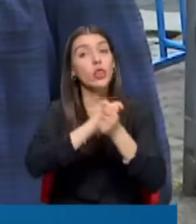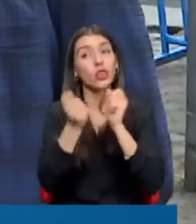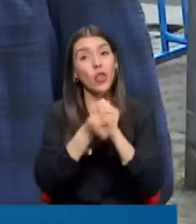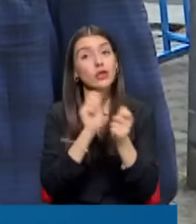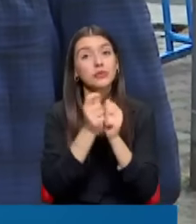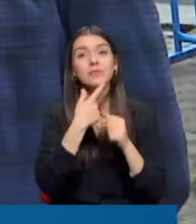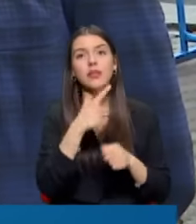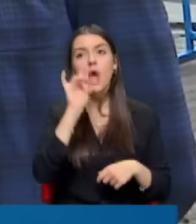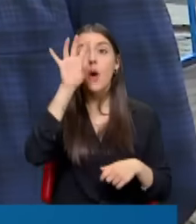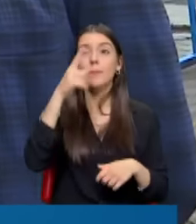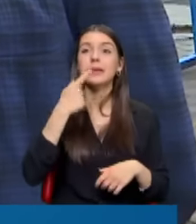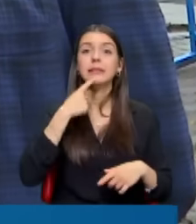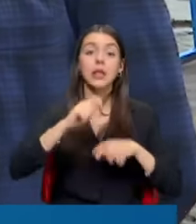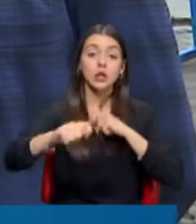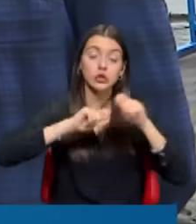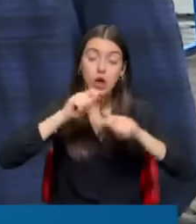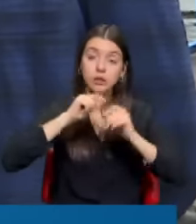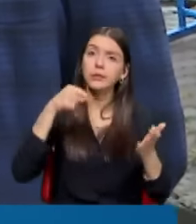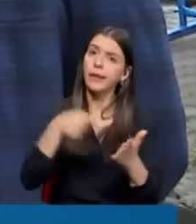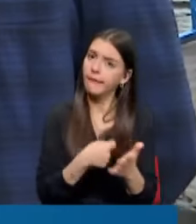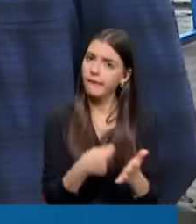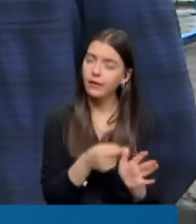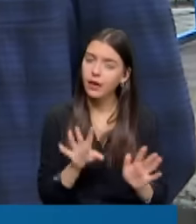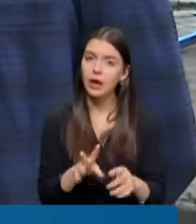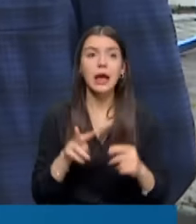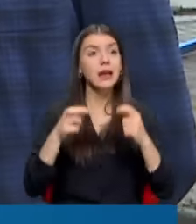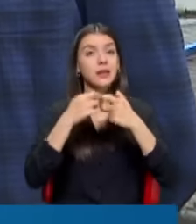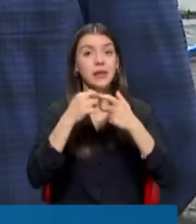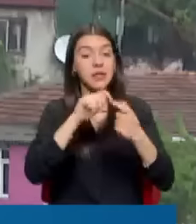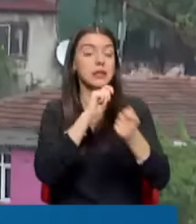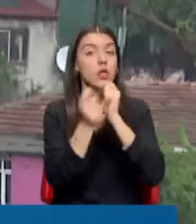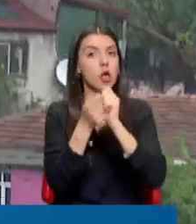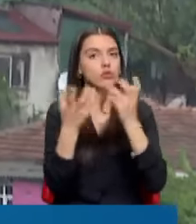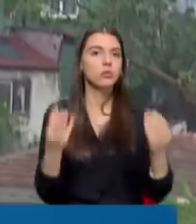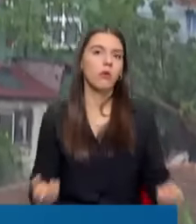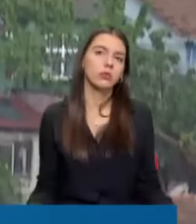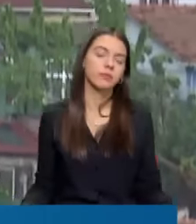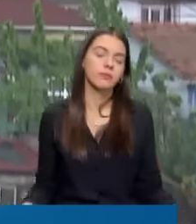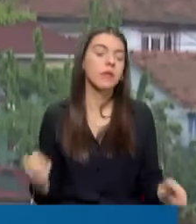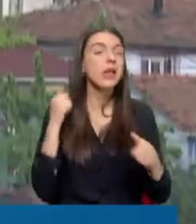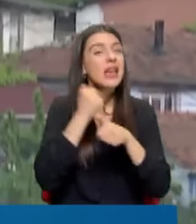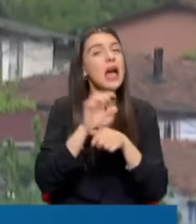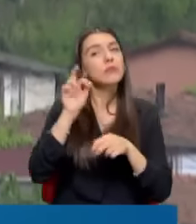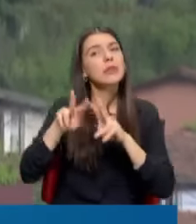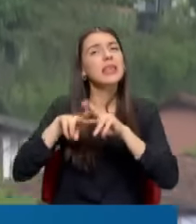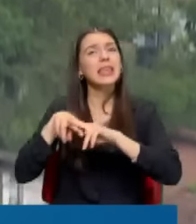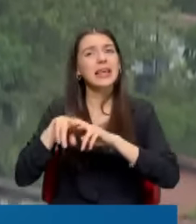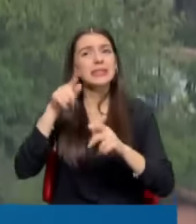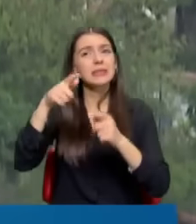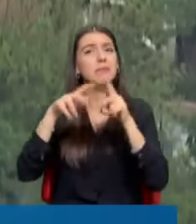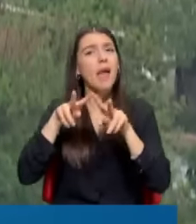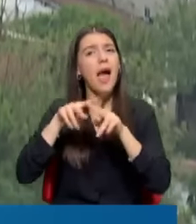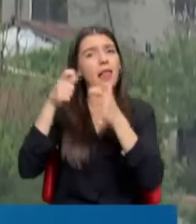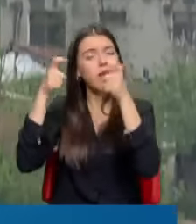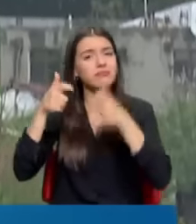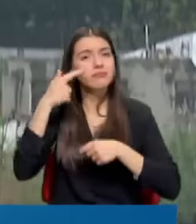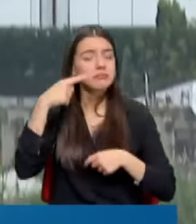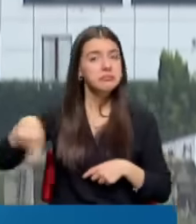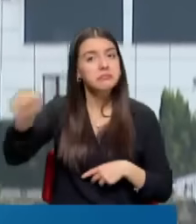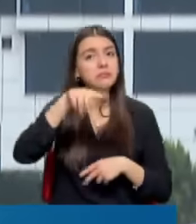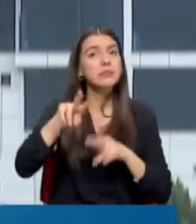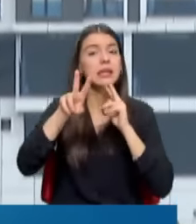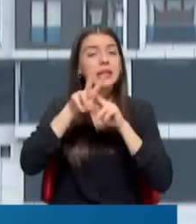senedir belediyeyle sözleşme yapmışız. Ransal dönüşüme döndü. Gazi Osman Paşa Yıldız Tabya Mahallesi'nde kentsel